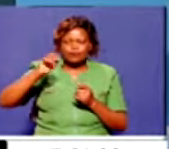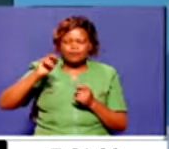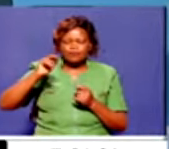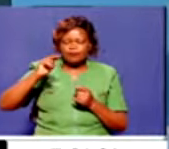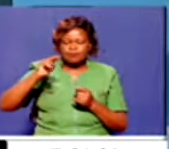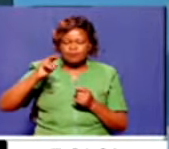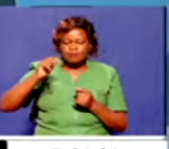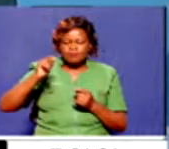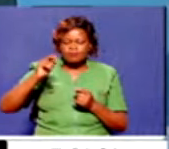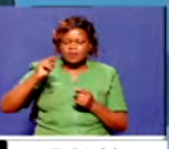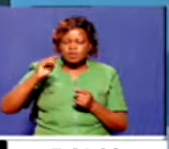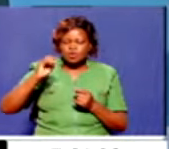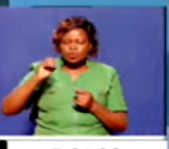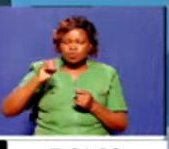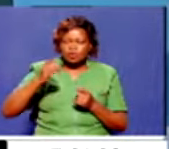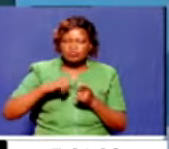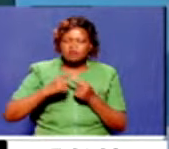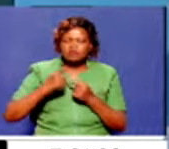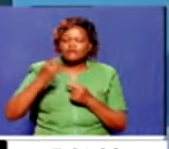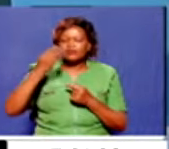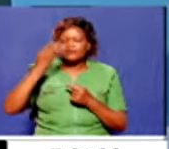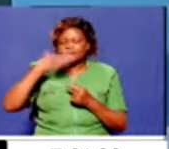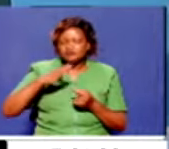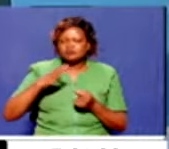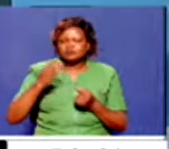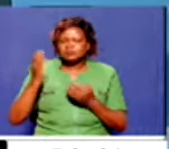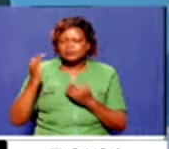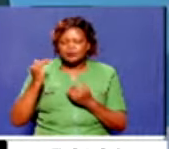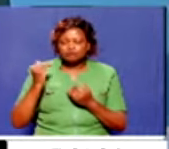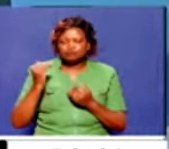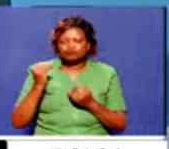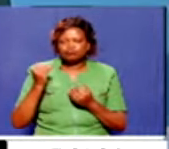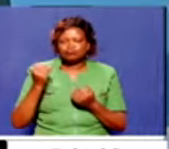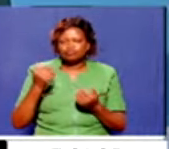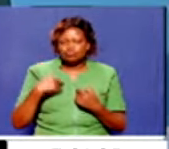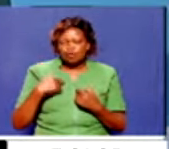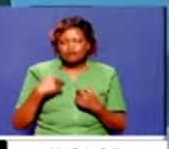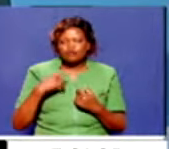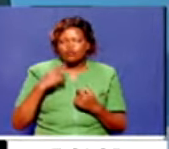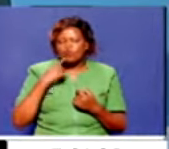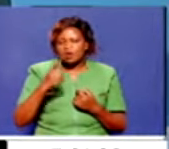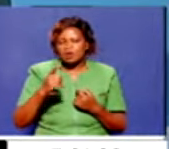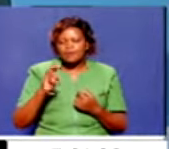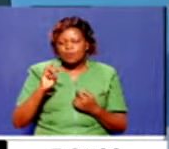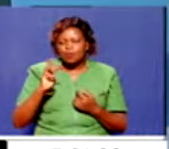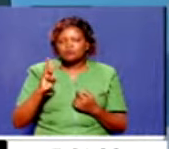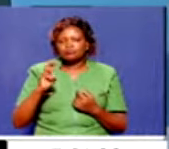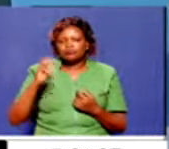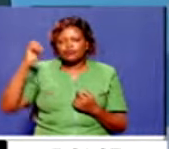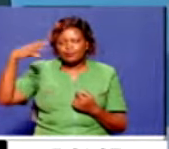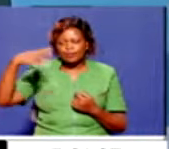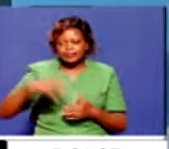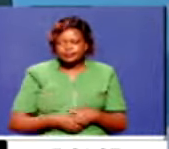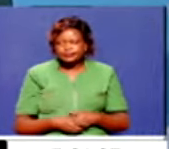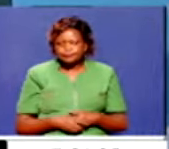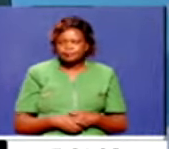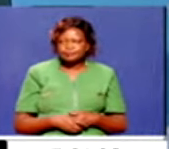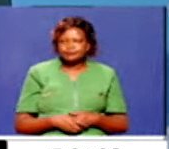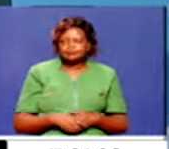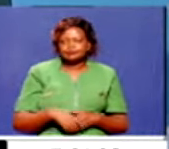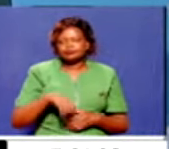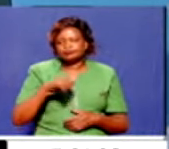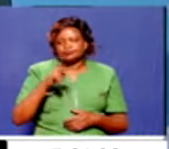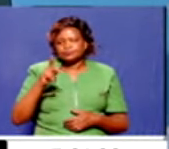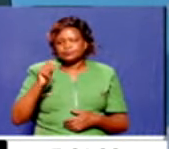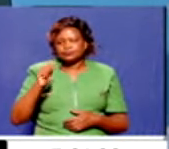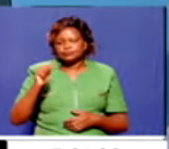kwanza ya mradi huu ikitarajiwa kuzalisha megawati 100 za kawi. Mhandisi wa kampuni ya ustawishaji kawi ya mvuke Stephen Kagongo